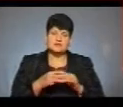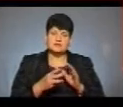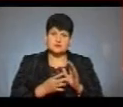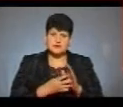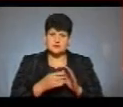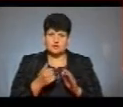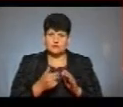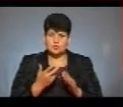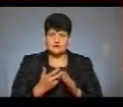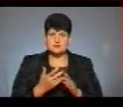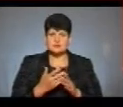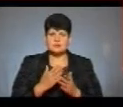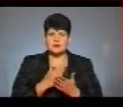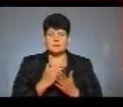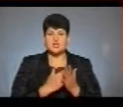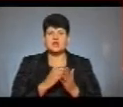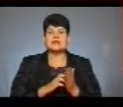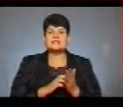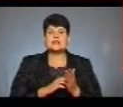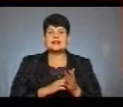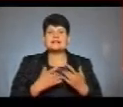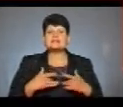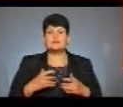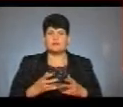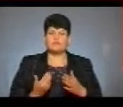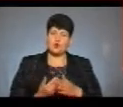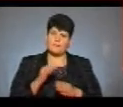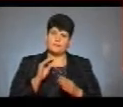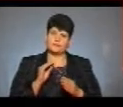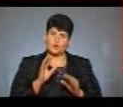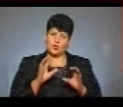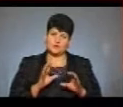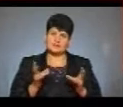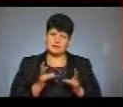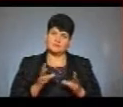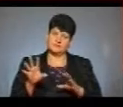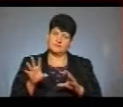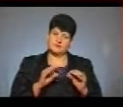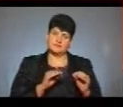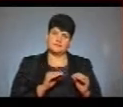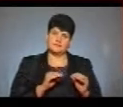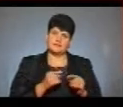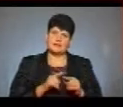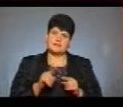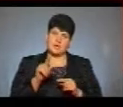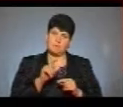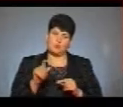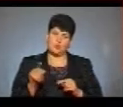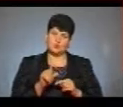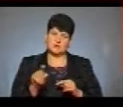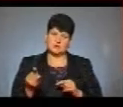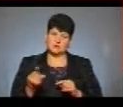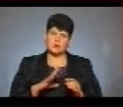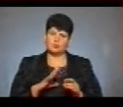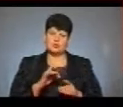список причин для звільнення. На вашу думку, в новий кодекс потрібно перебрати цей пункт, який були